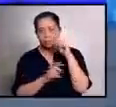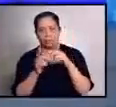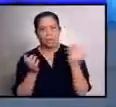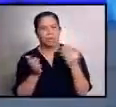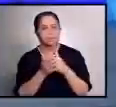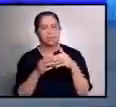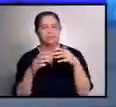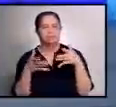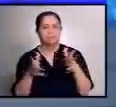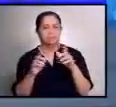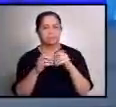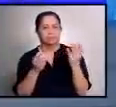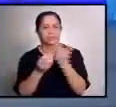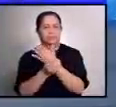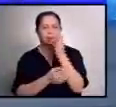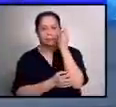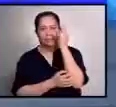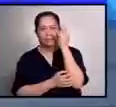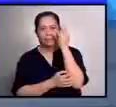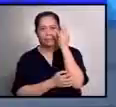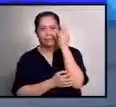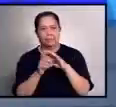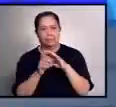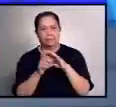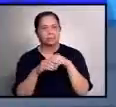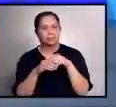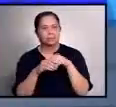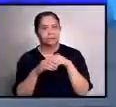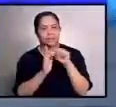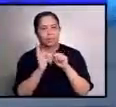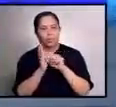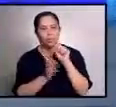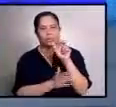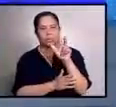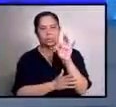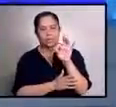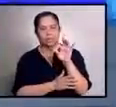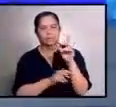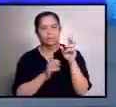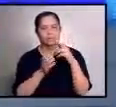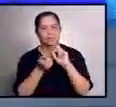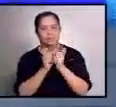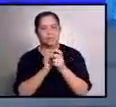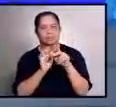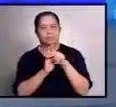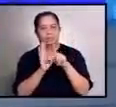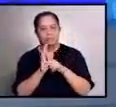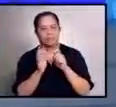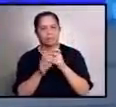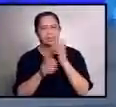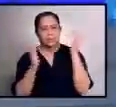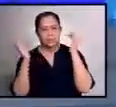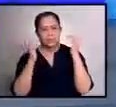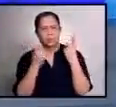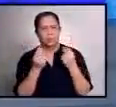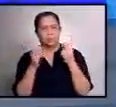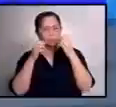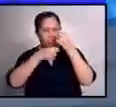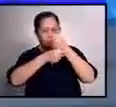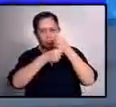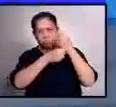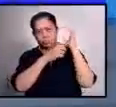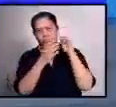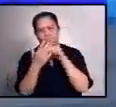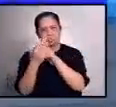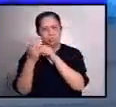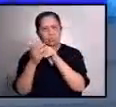muling niluwagan ng mapatalsik na si Marcos. Sa Article 139 ng revised penal code, ang sedition ay ang maingay at magulong pag-aaklas